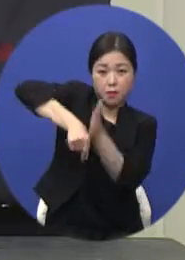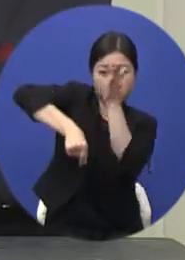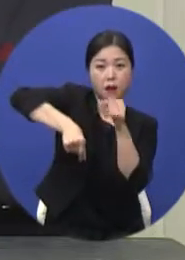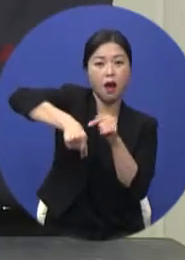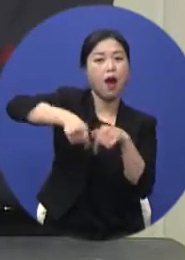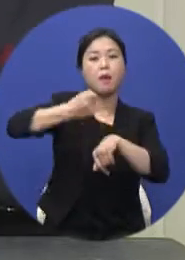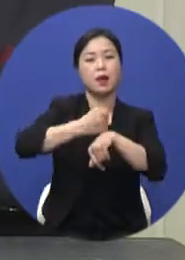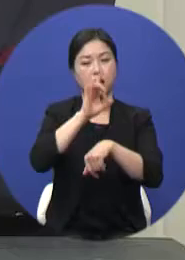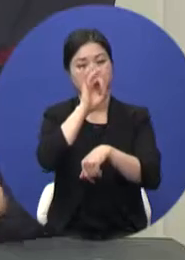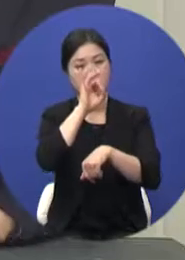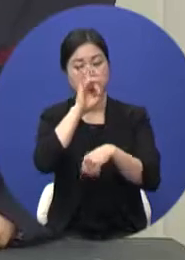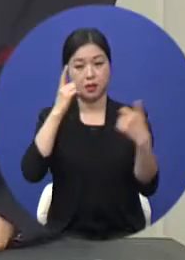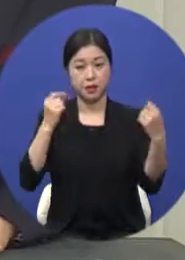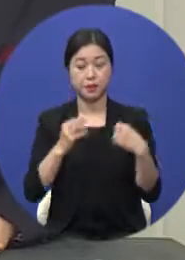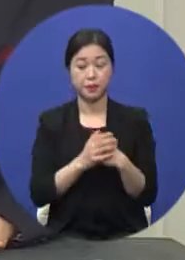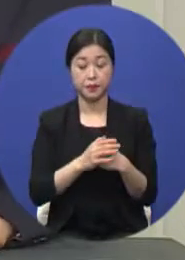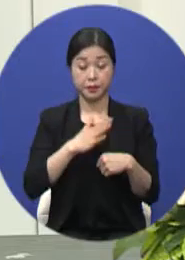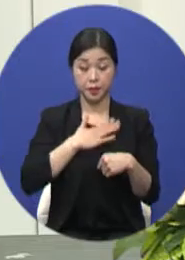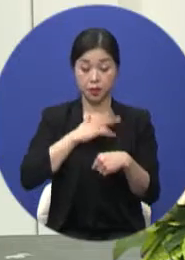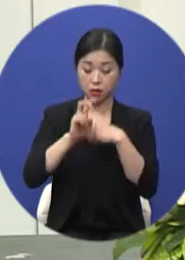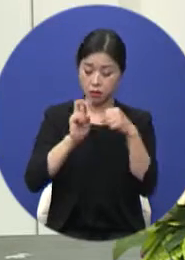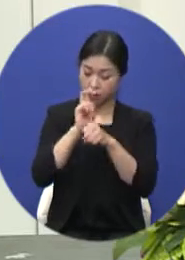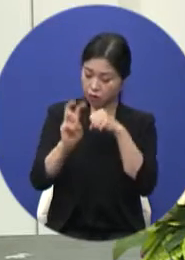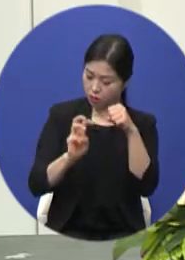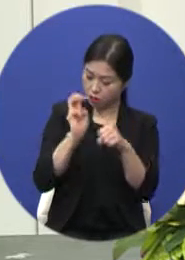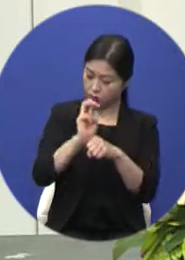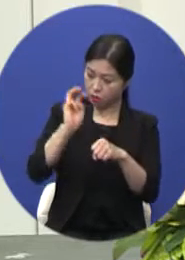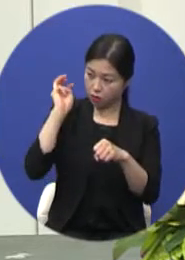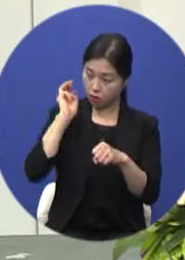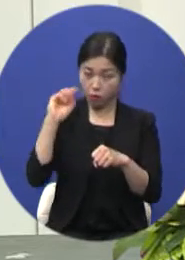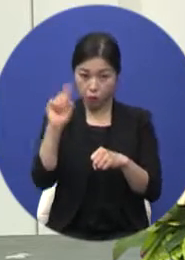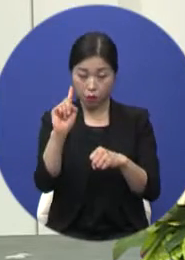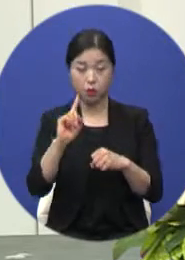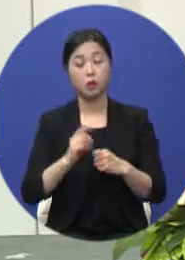되죠. 우리가 이제 저 한 20년, 30년 전에 초창기